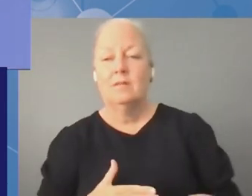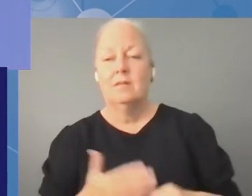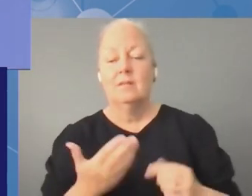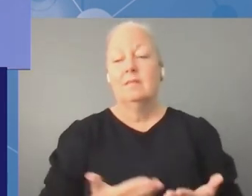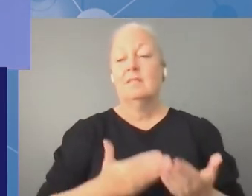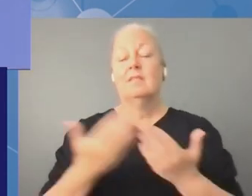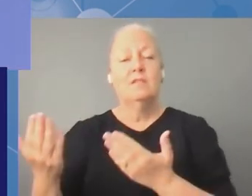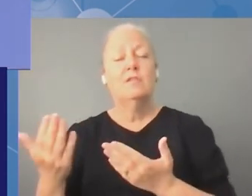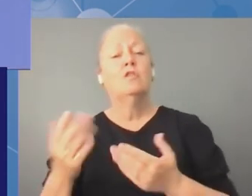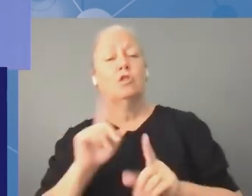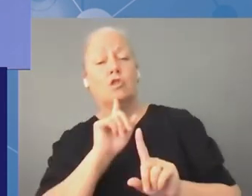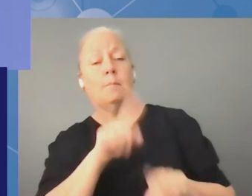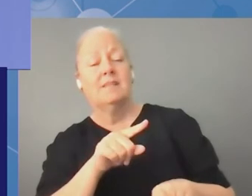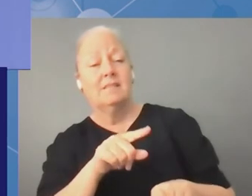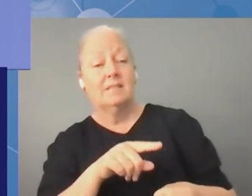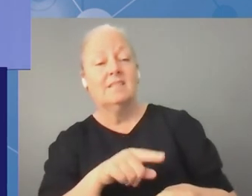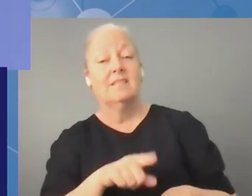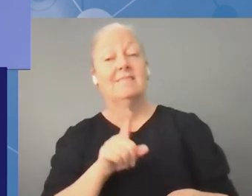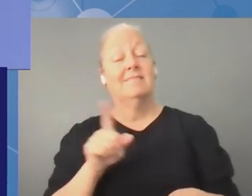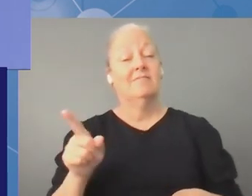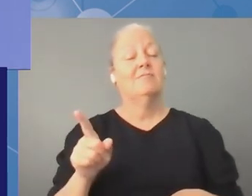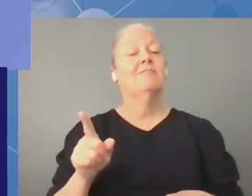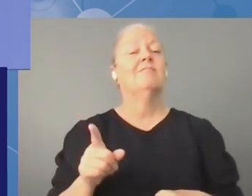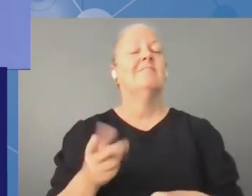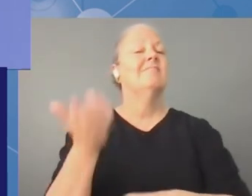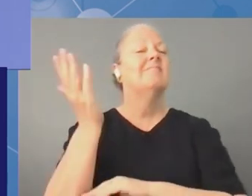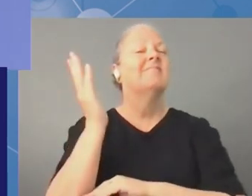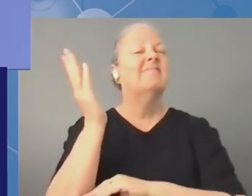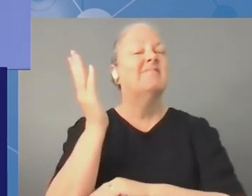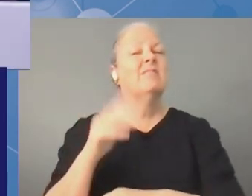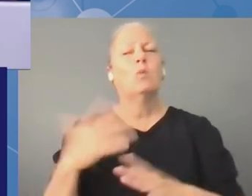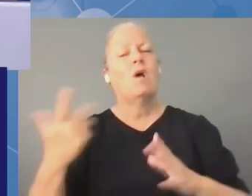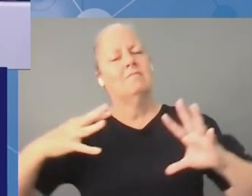في التقارير النهائية. الآن نمر إلى